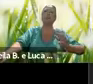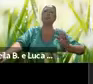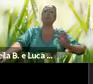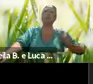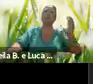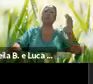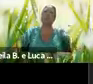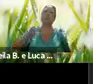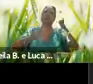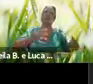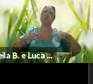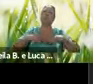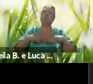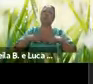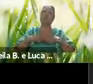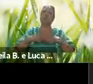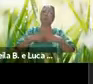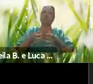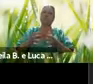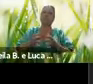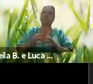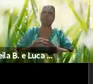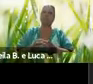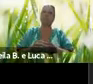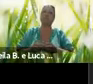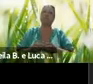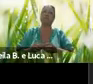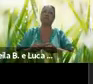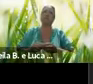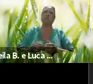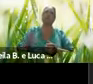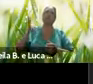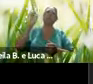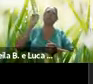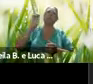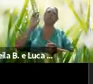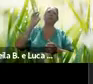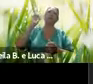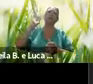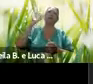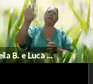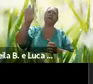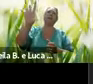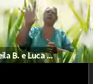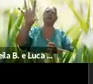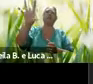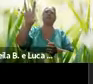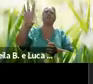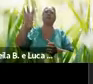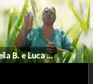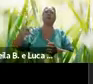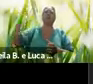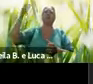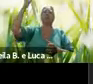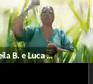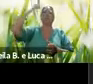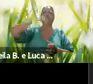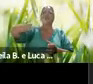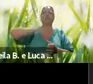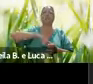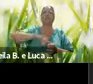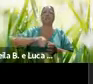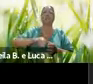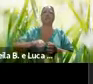un effetto molto impattante sul tuo corpo, questi pensieri. Questi impulsi nel cervello